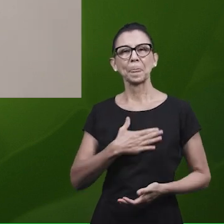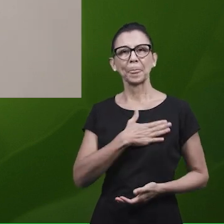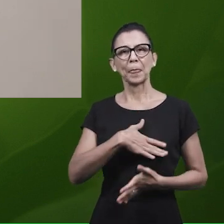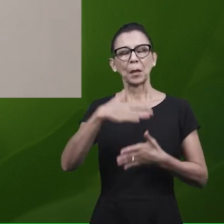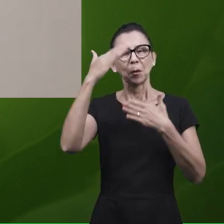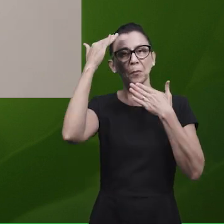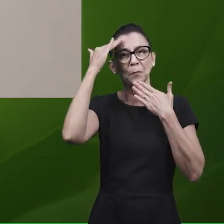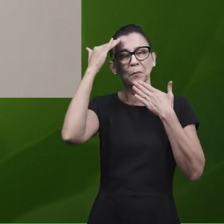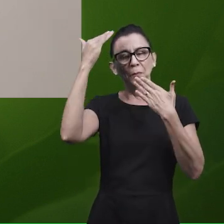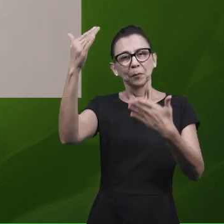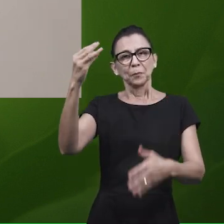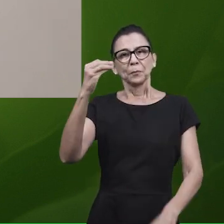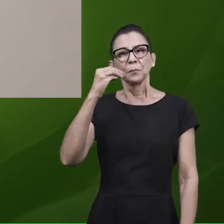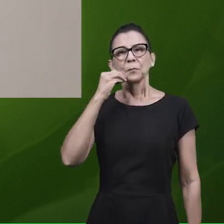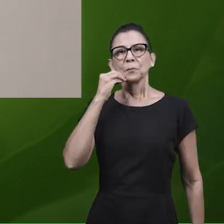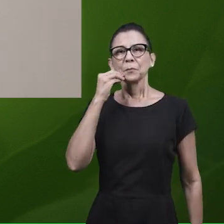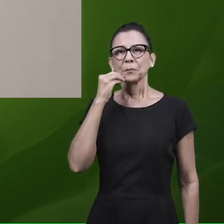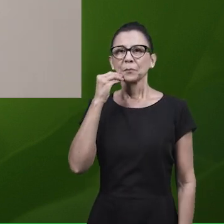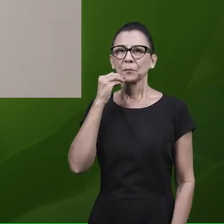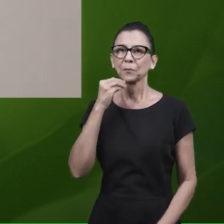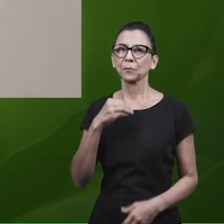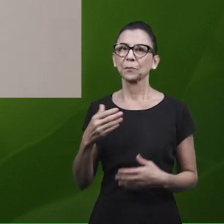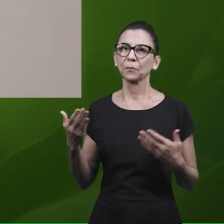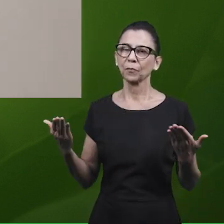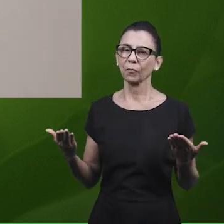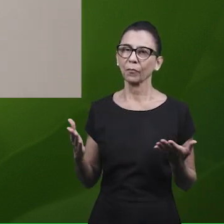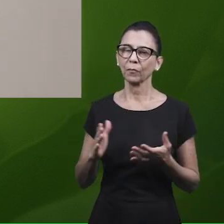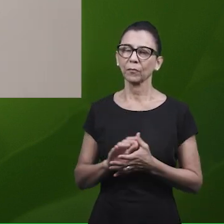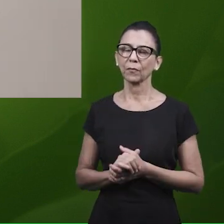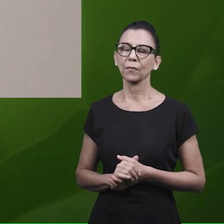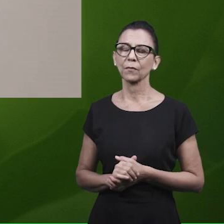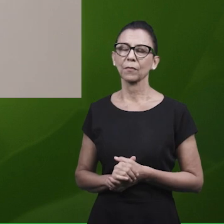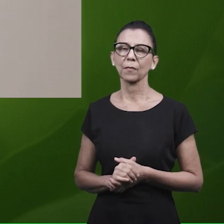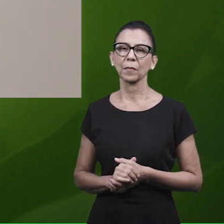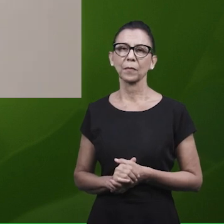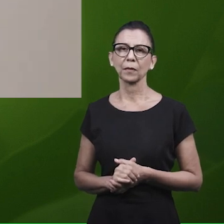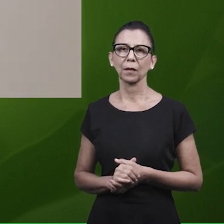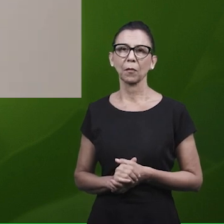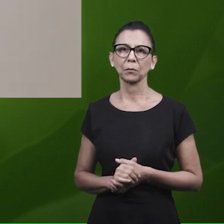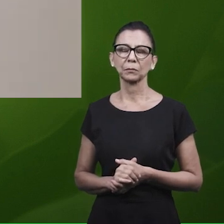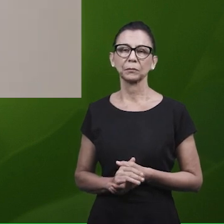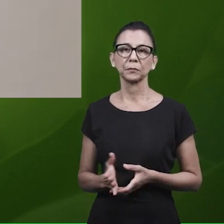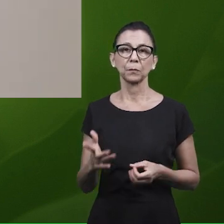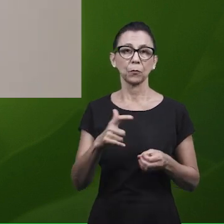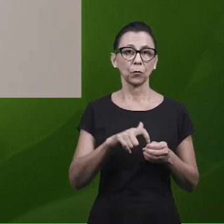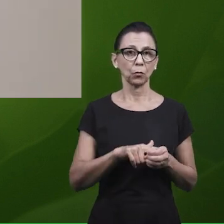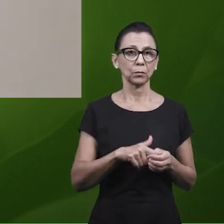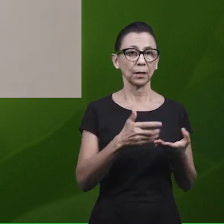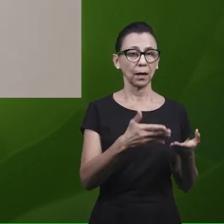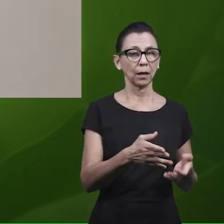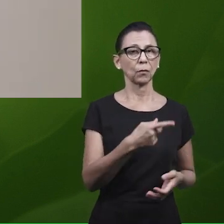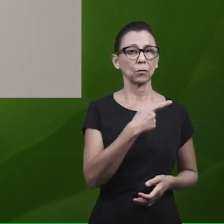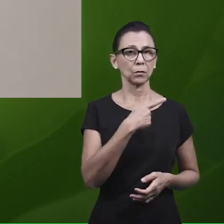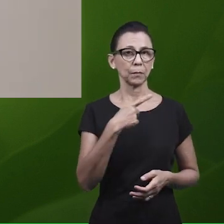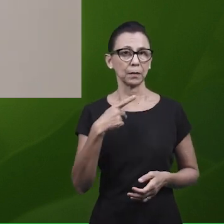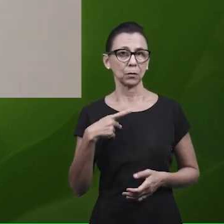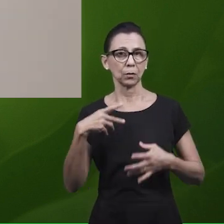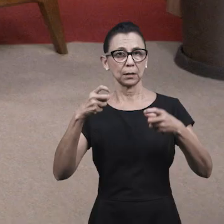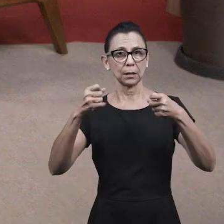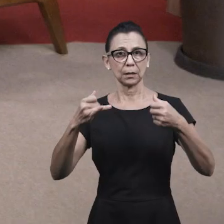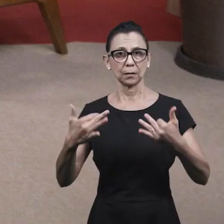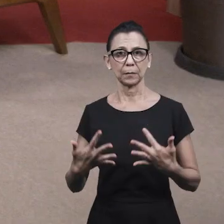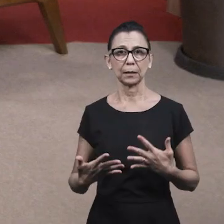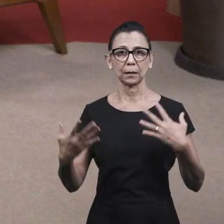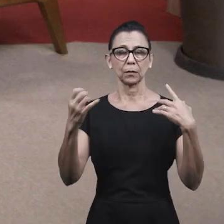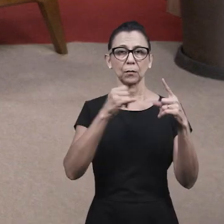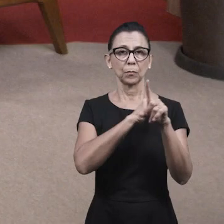aimerions remercier avec cette opportunité de plus. Nous passons donc la parole au pasteur qui apporteront l'aspect